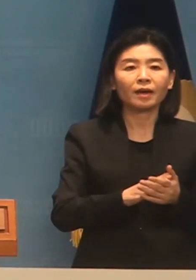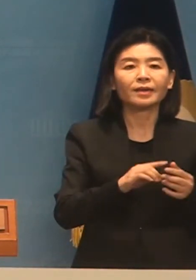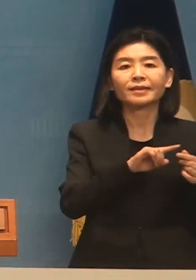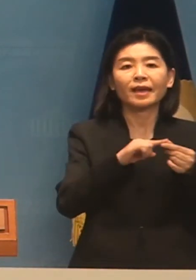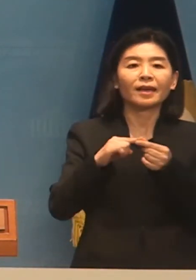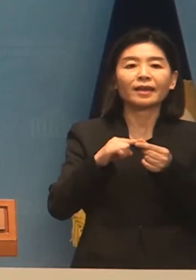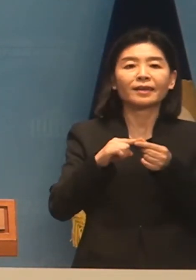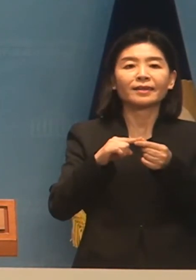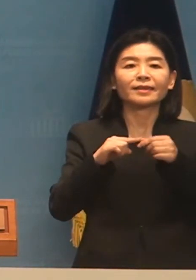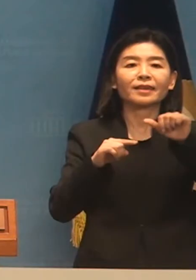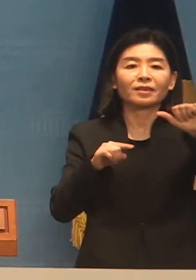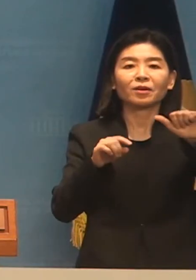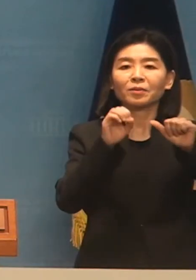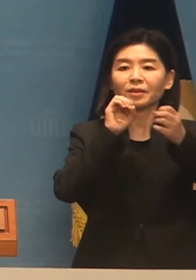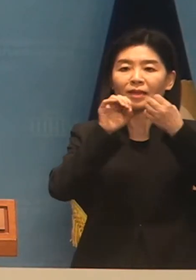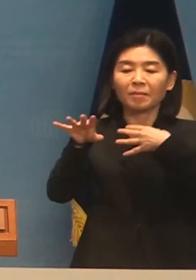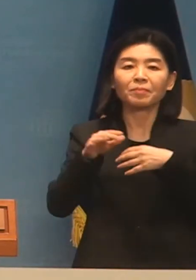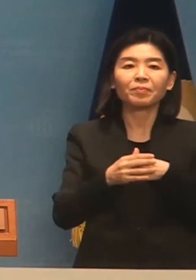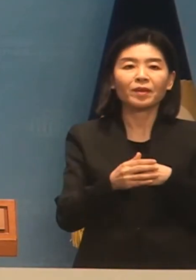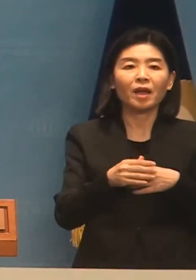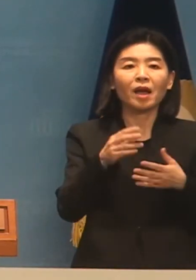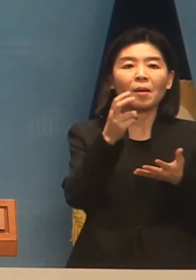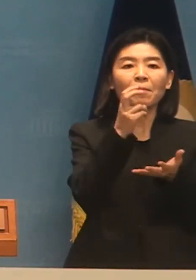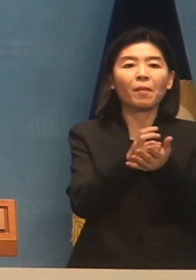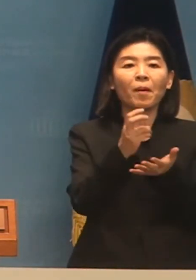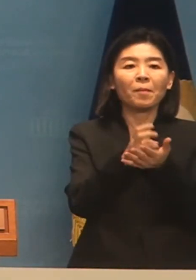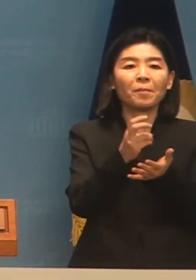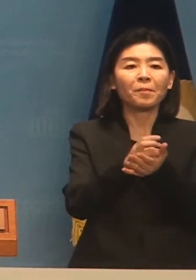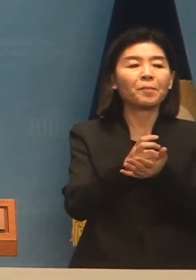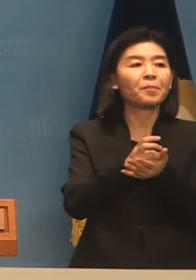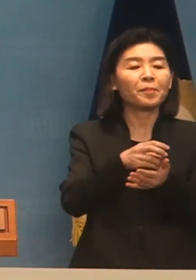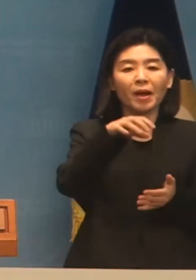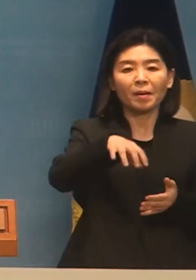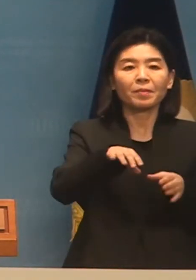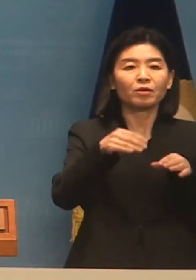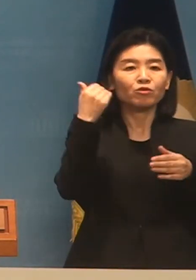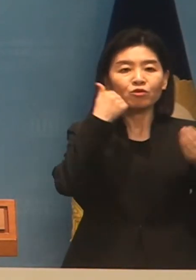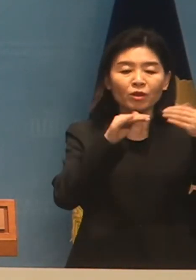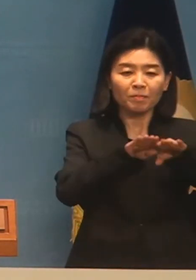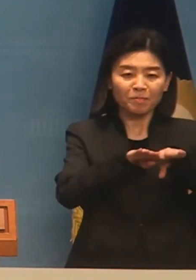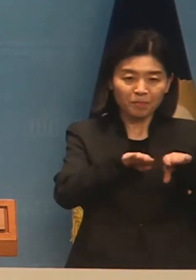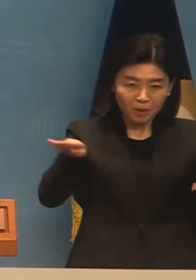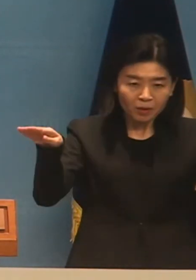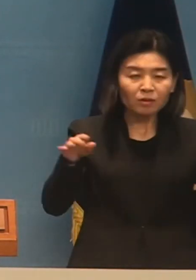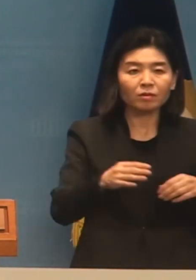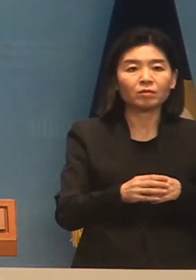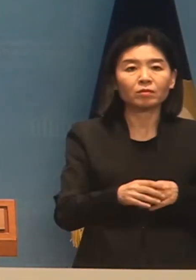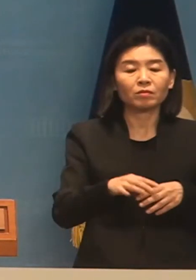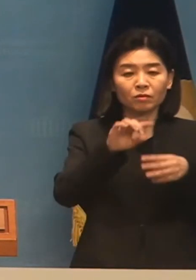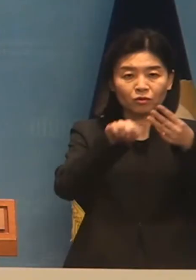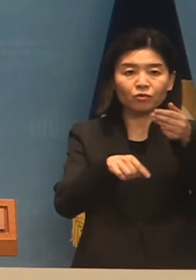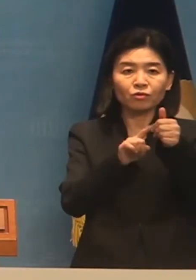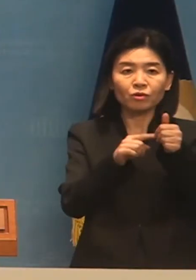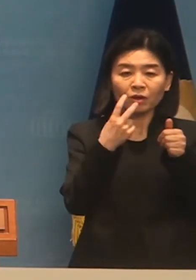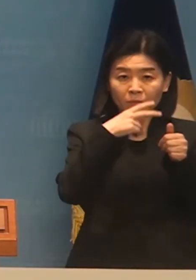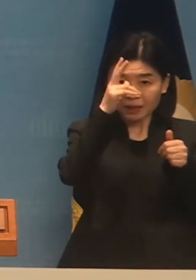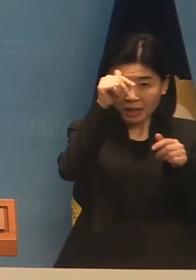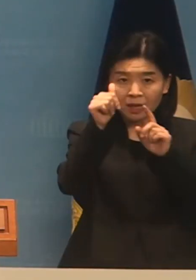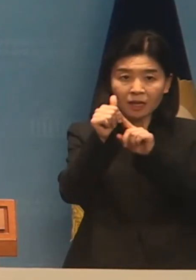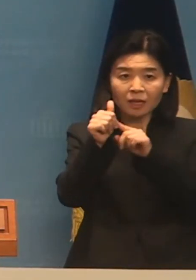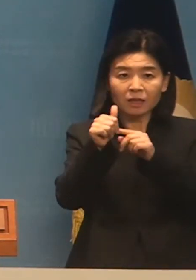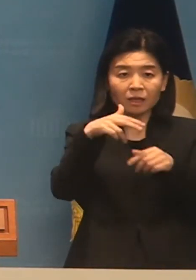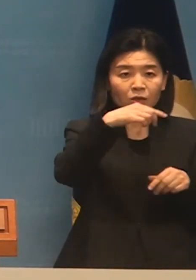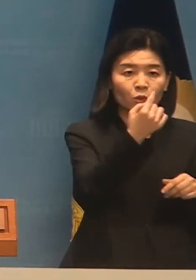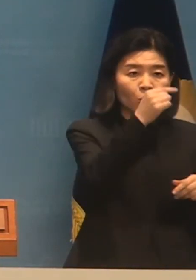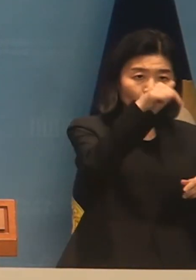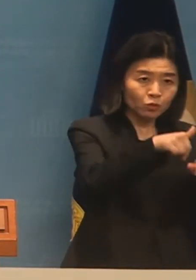5글자를 대답했습니다. 바로 법 앞에 평등입니다. 윤석열 검찰이 조국과